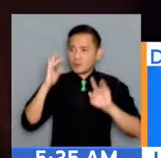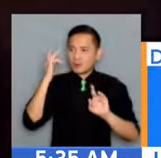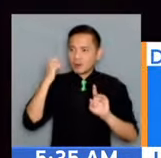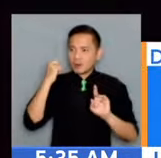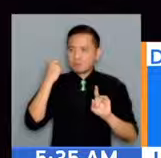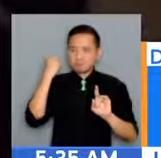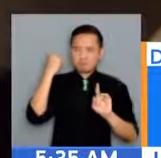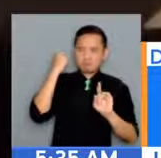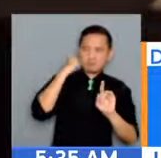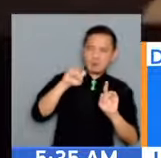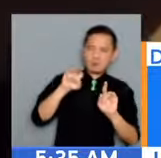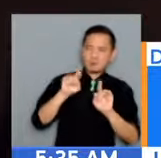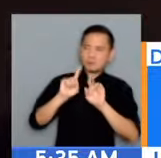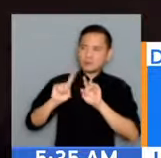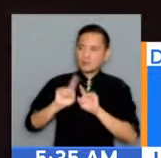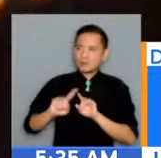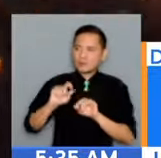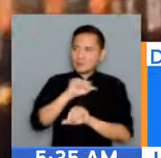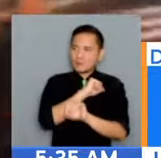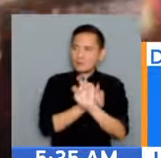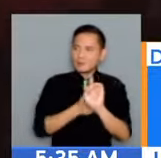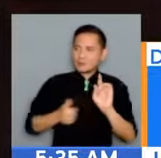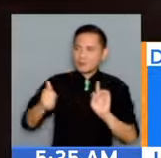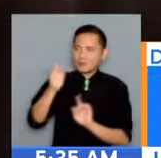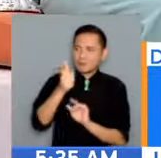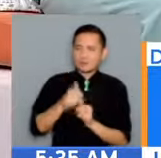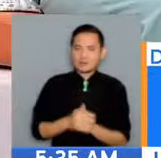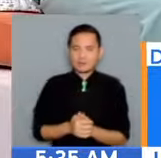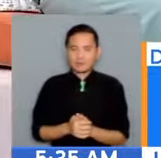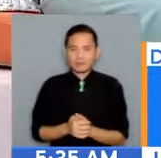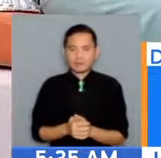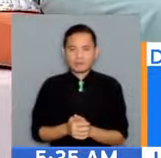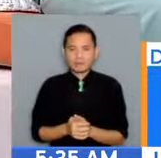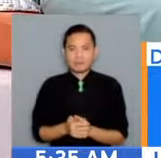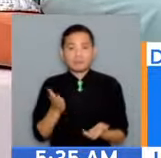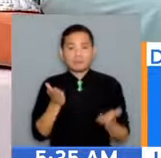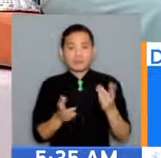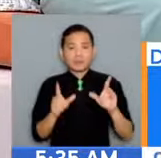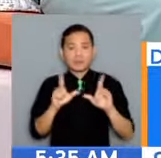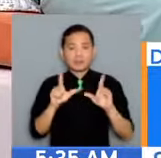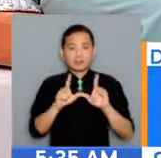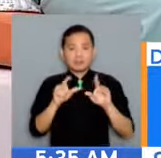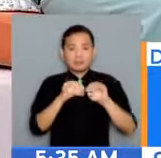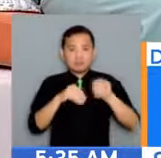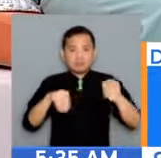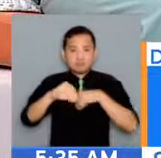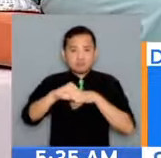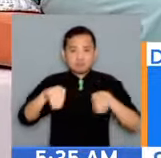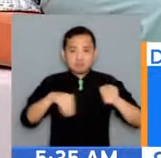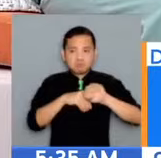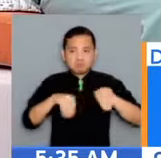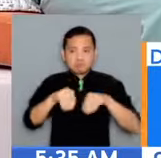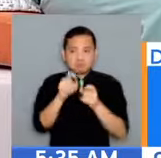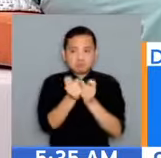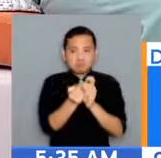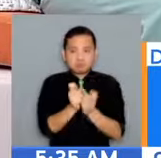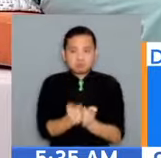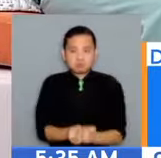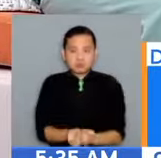gagawin lang niya yan, papalit-palitan siguro yung plaka. Nako, mas malaking problema na naman yan. Nako po, mas maganda na siguro. Baka,